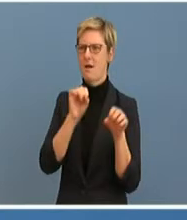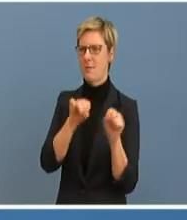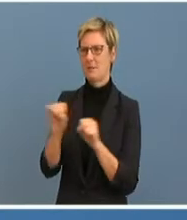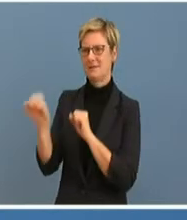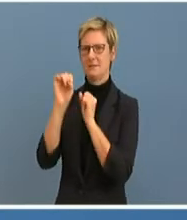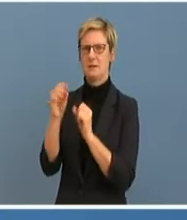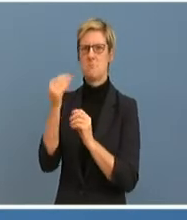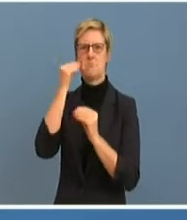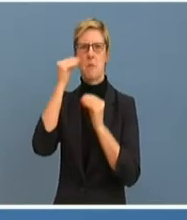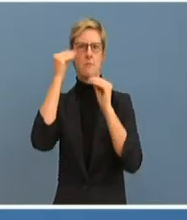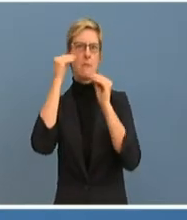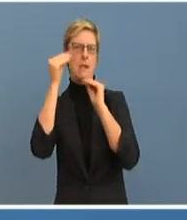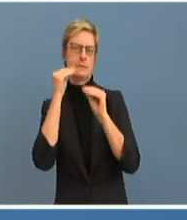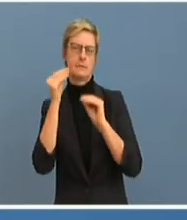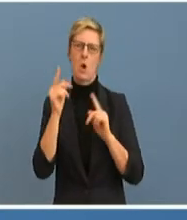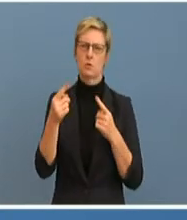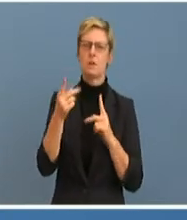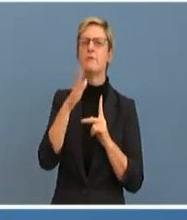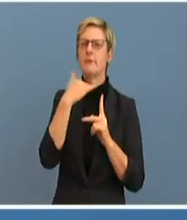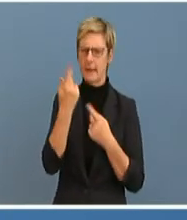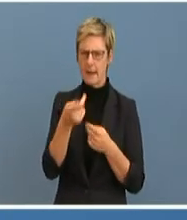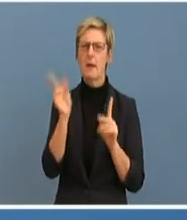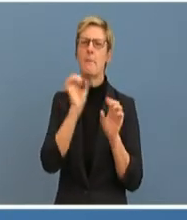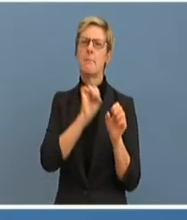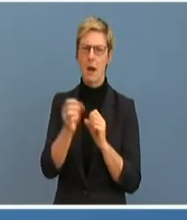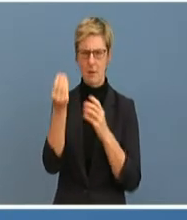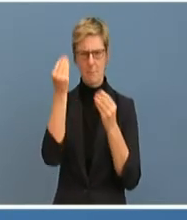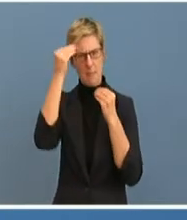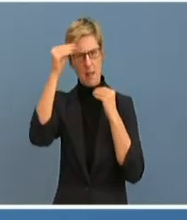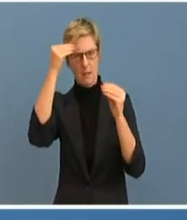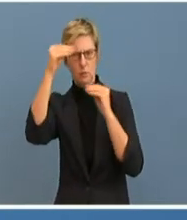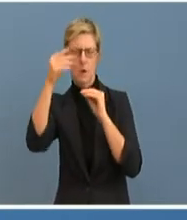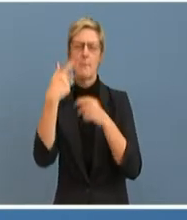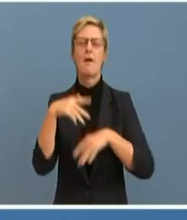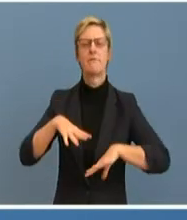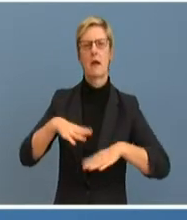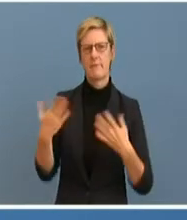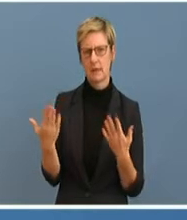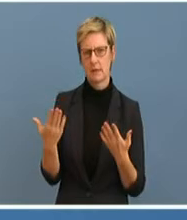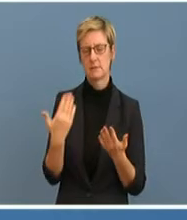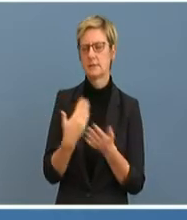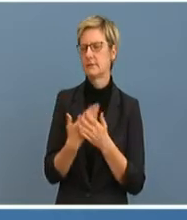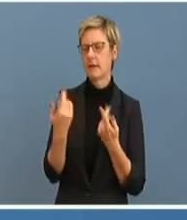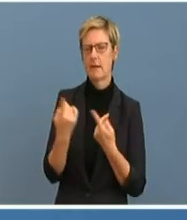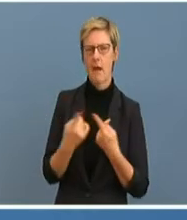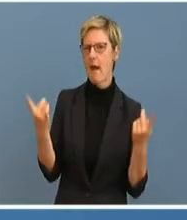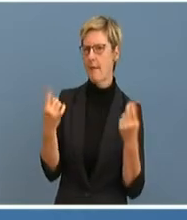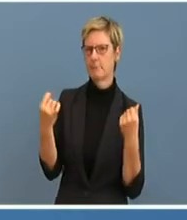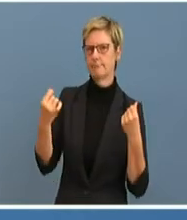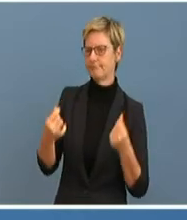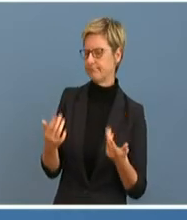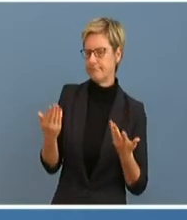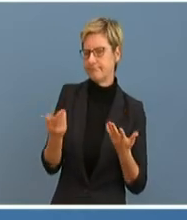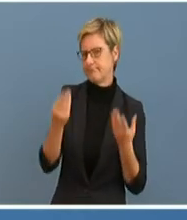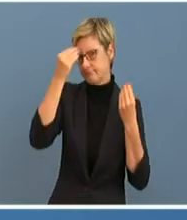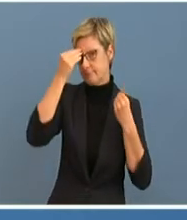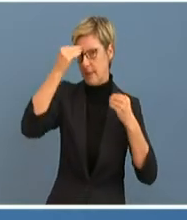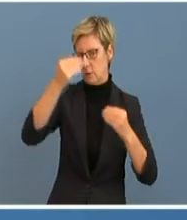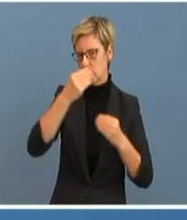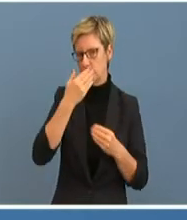melden. Der Großteil macht das. Diese Meldungen erfolgen auf freiwilliger Basis, aber einige